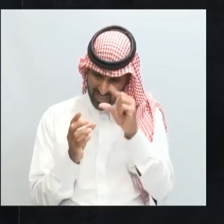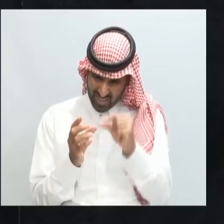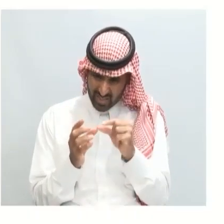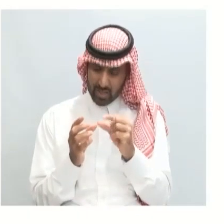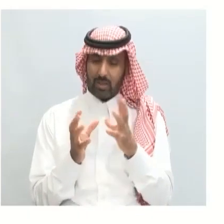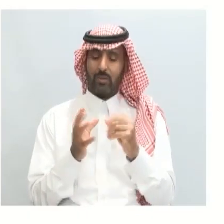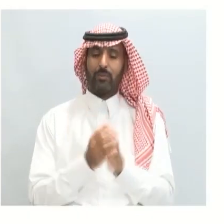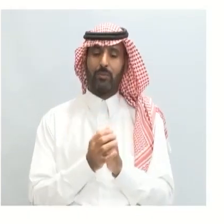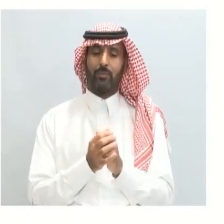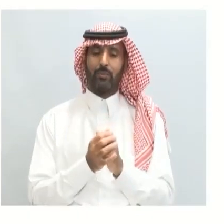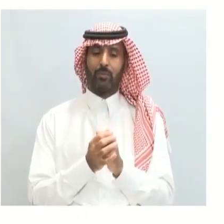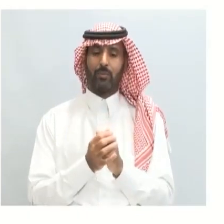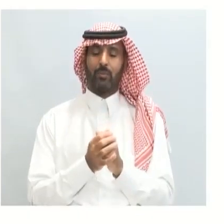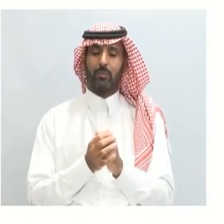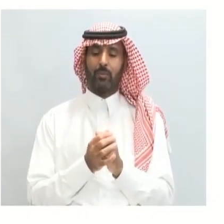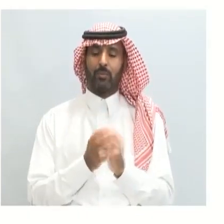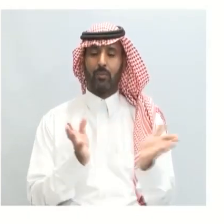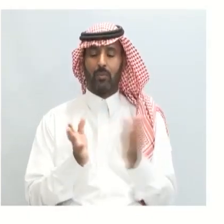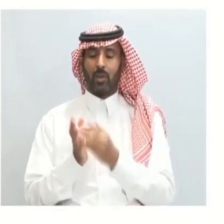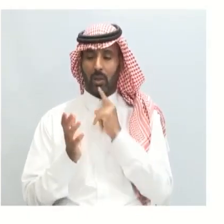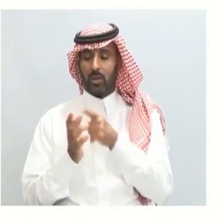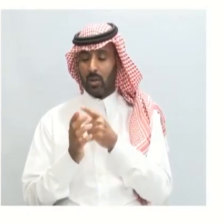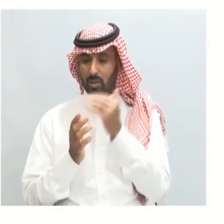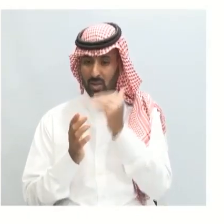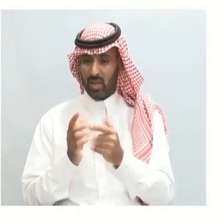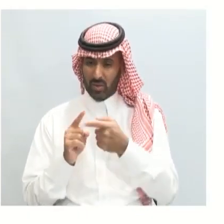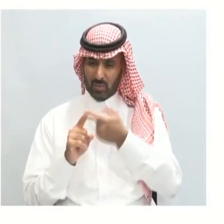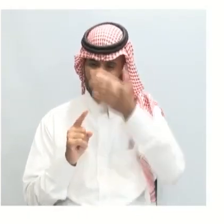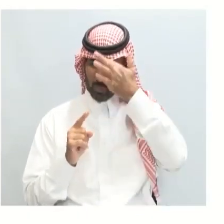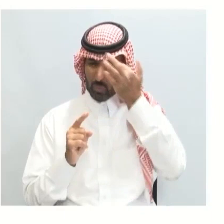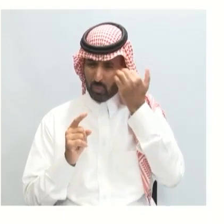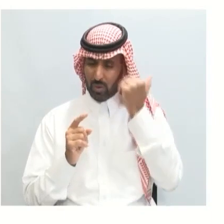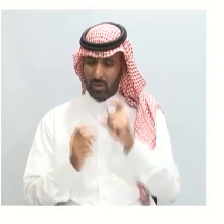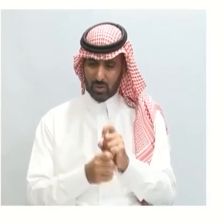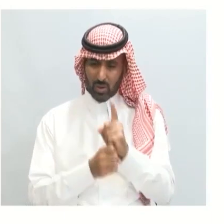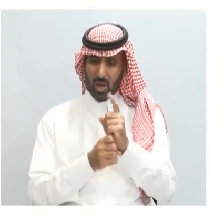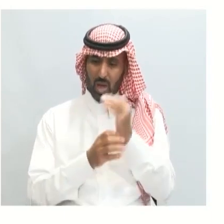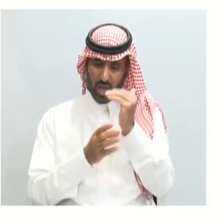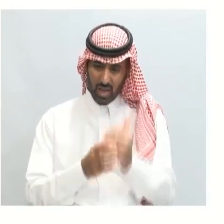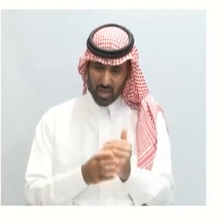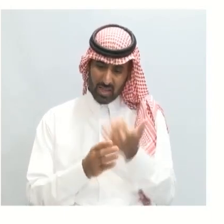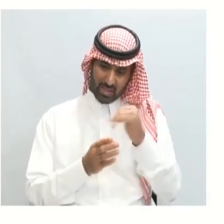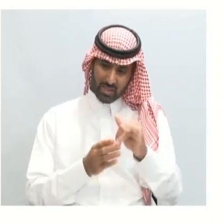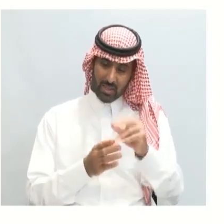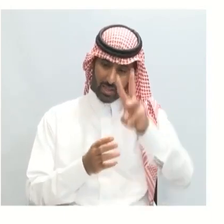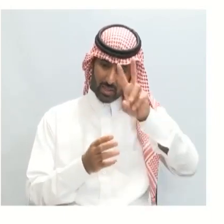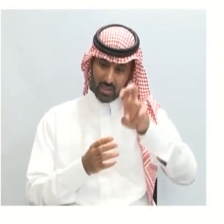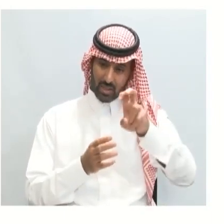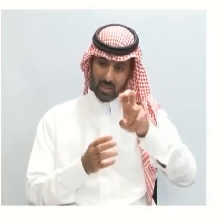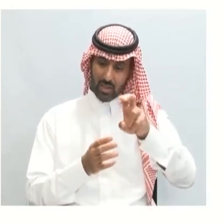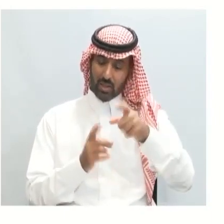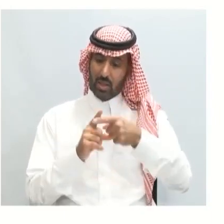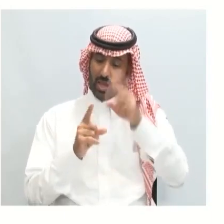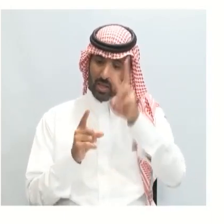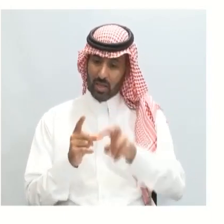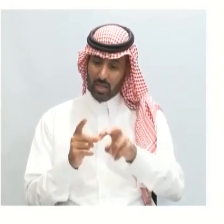ايضا سينقص اذا تم تقليل درجه الحراره لغاز حجمه 40 الى النصف 40